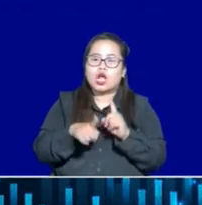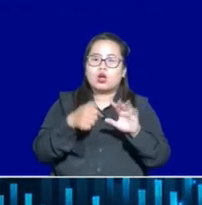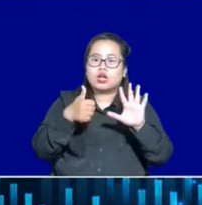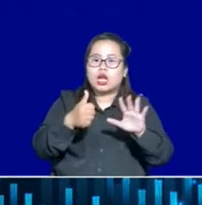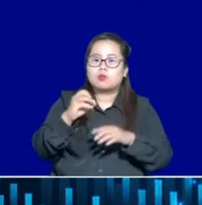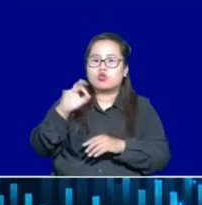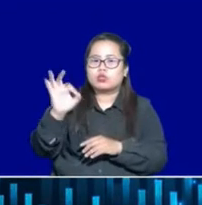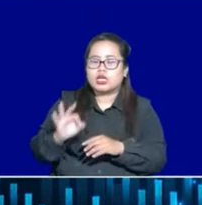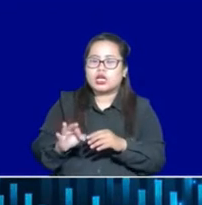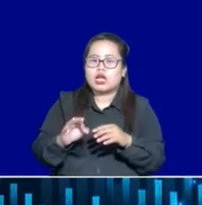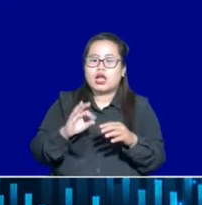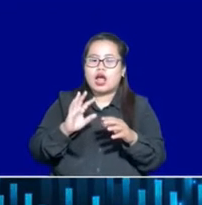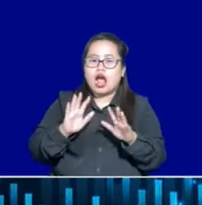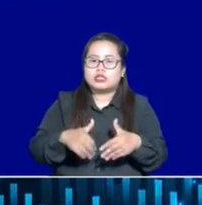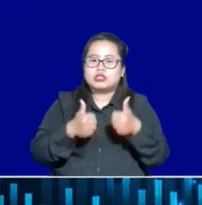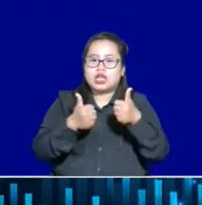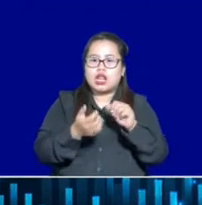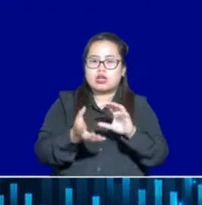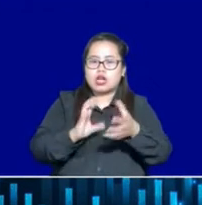yang 40% itu